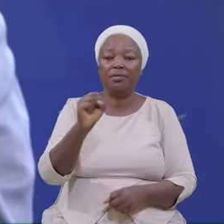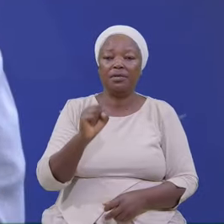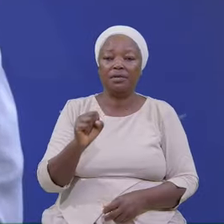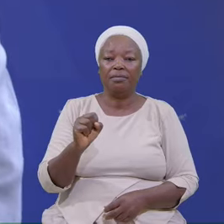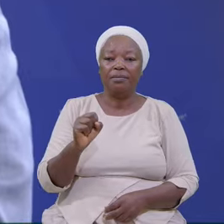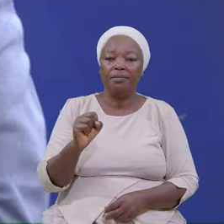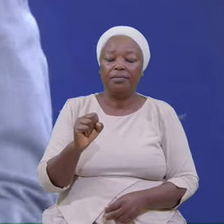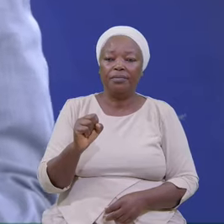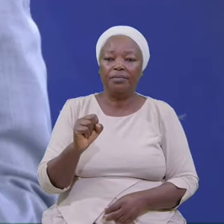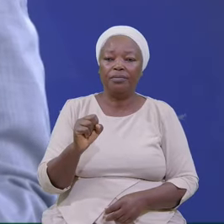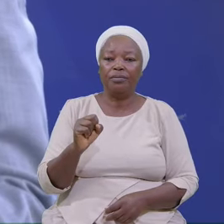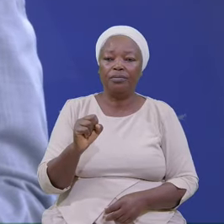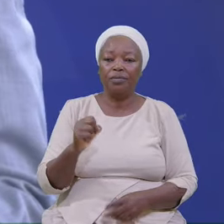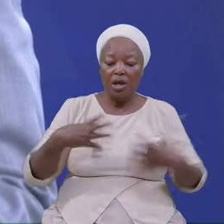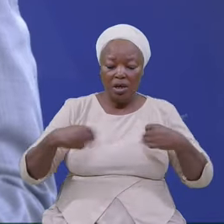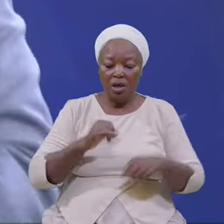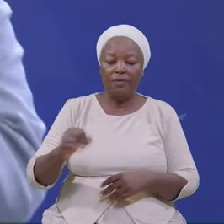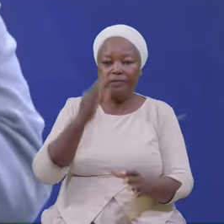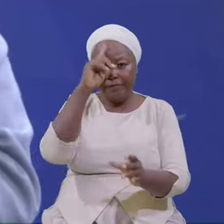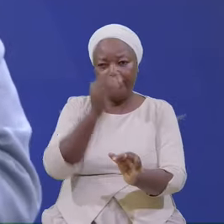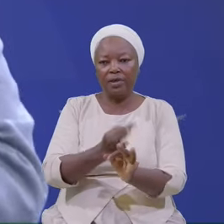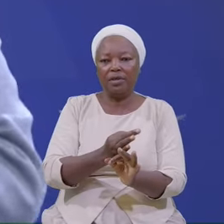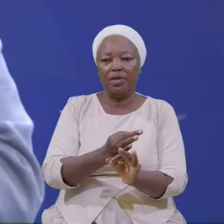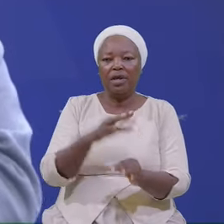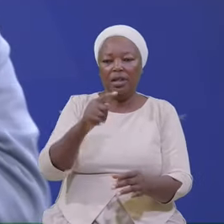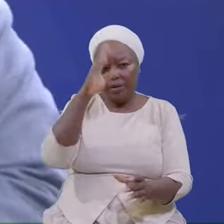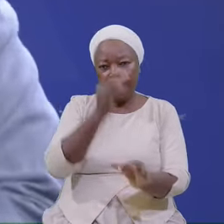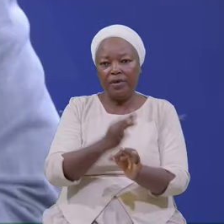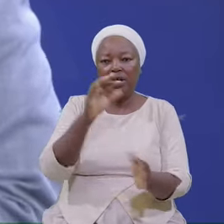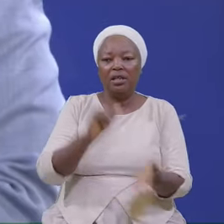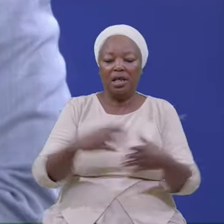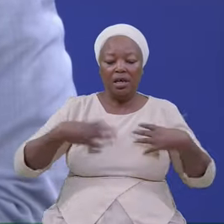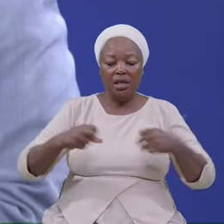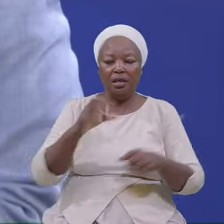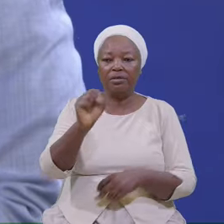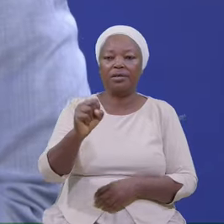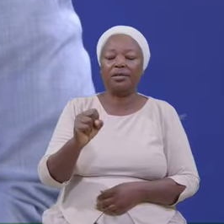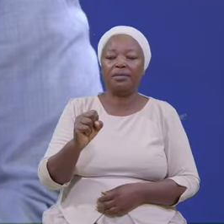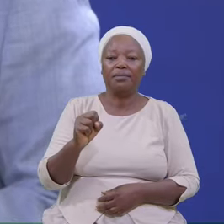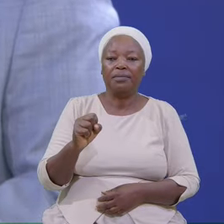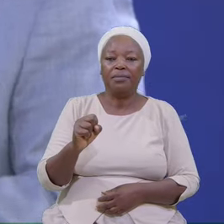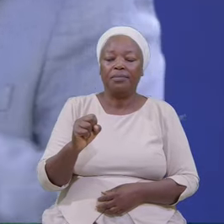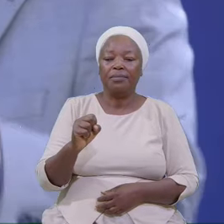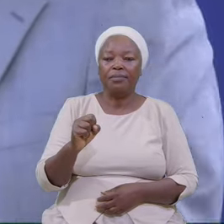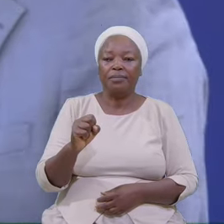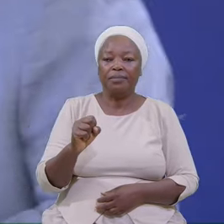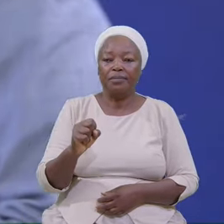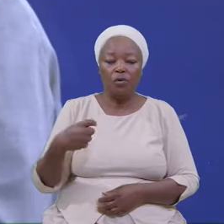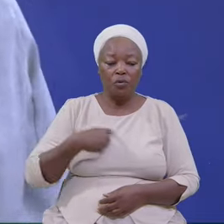salvatrice, celle qui sauve, la foi guérissante, la foi qui guérit.